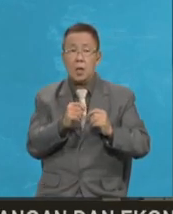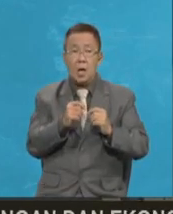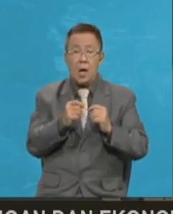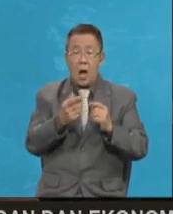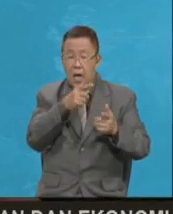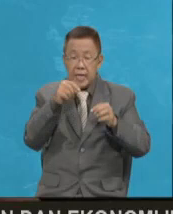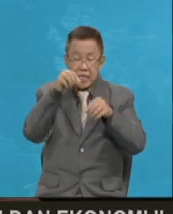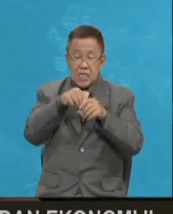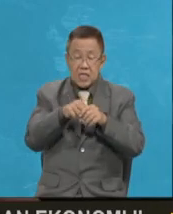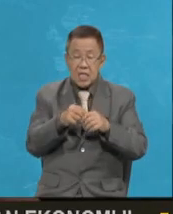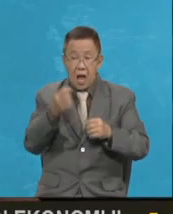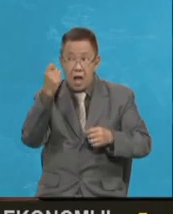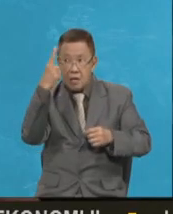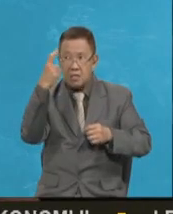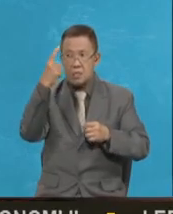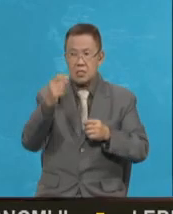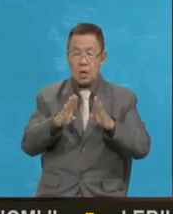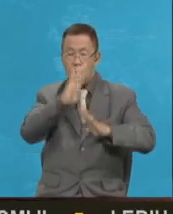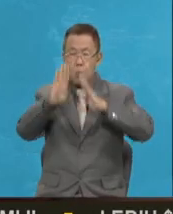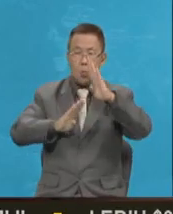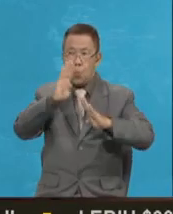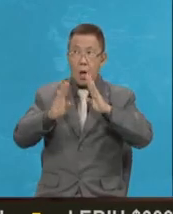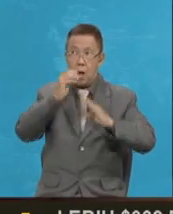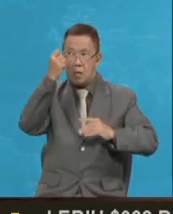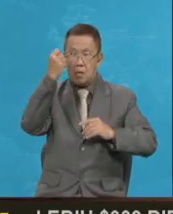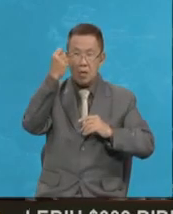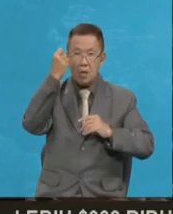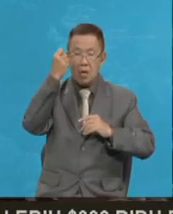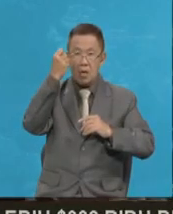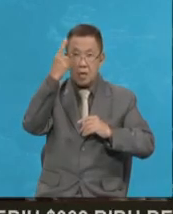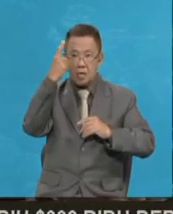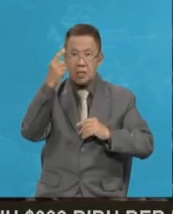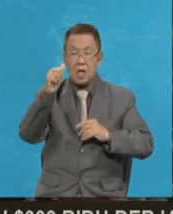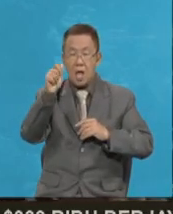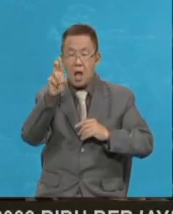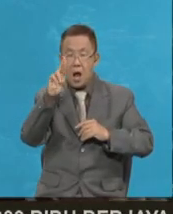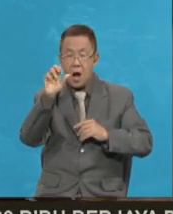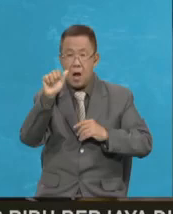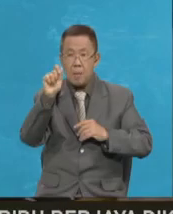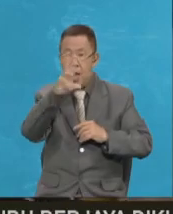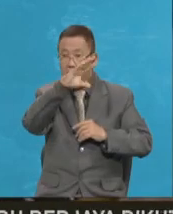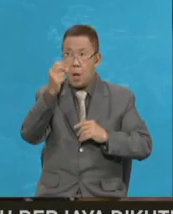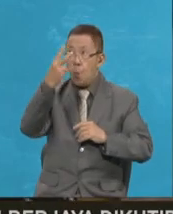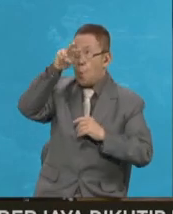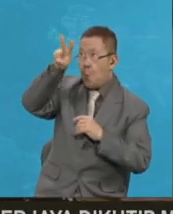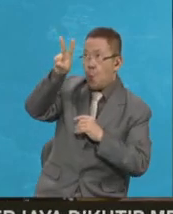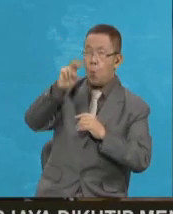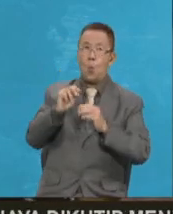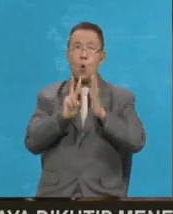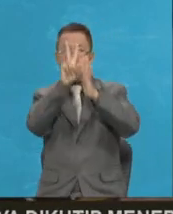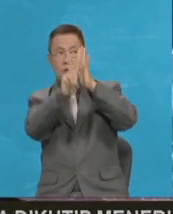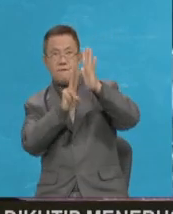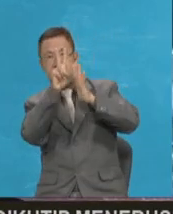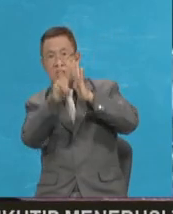perkataan dalam bahasa Arab dengan voce dan lancar antaranya tayangan video pidato dan empat permainan